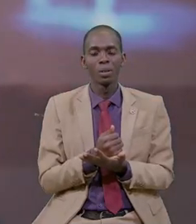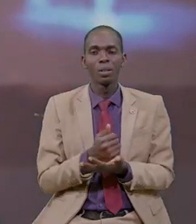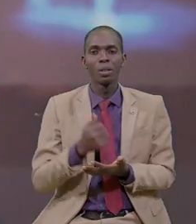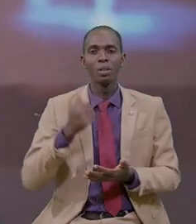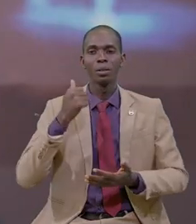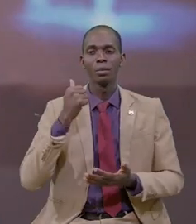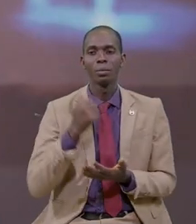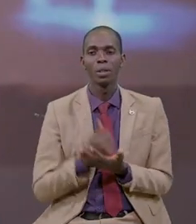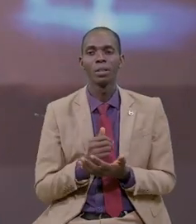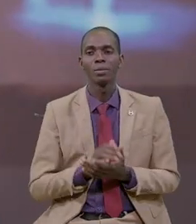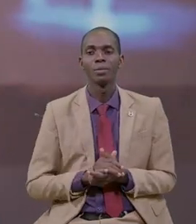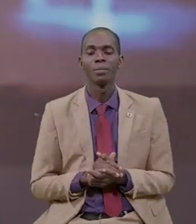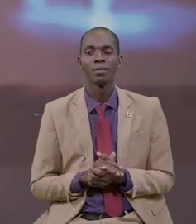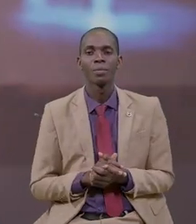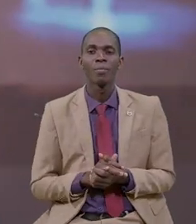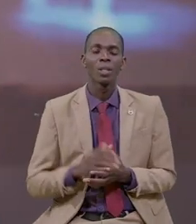Amen.